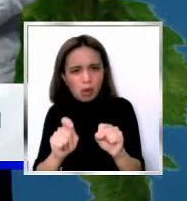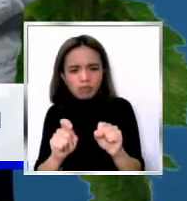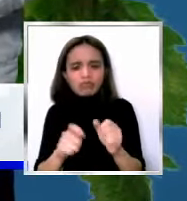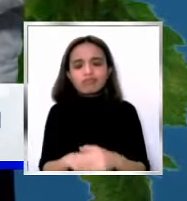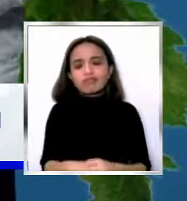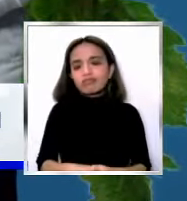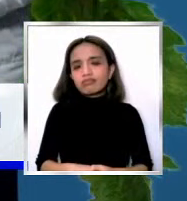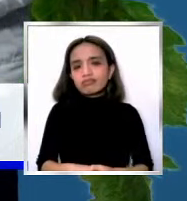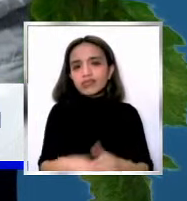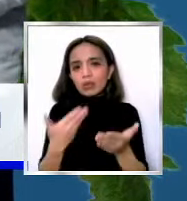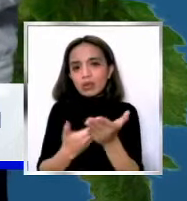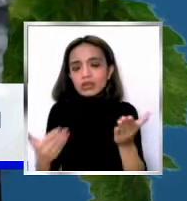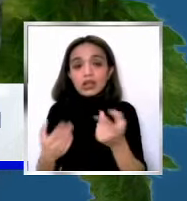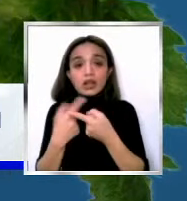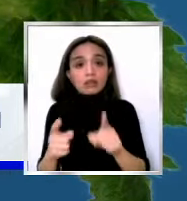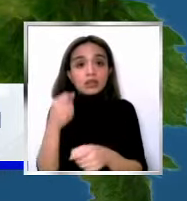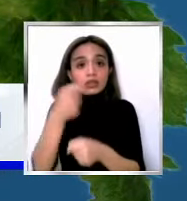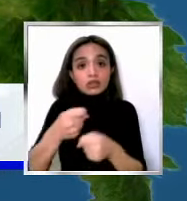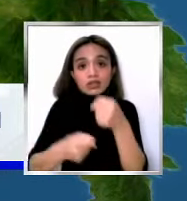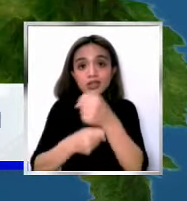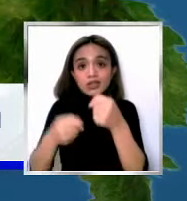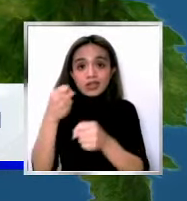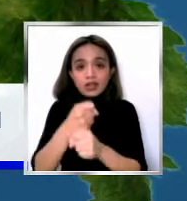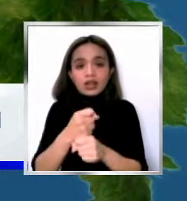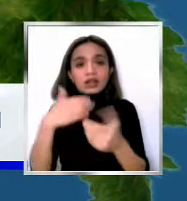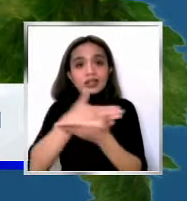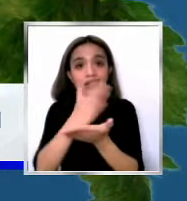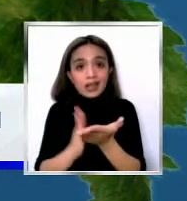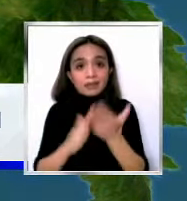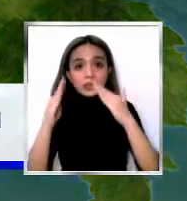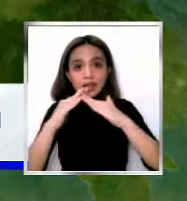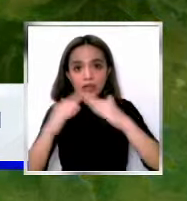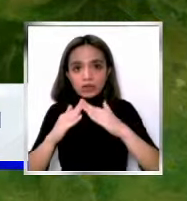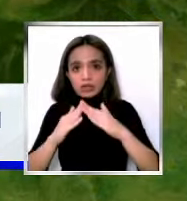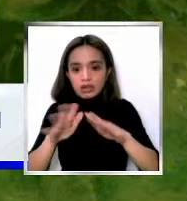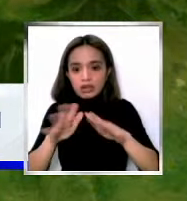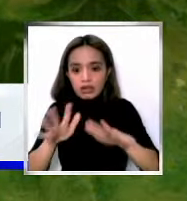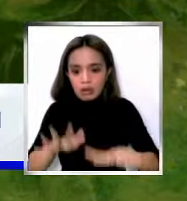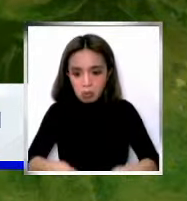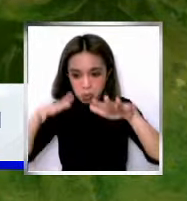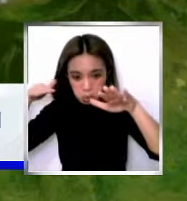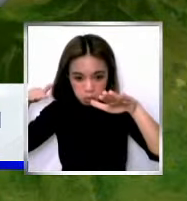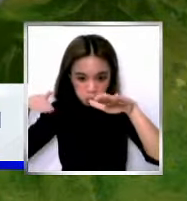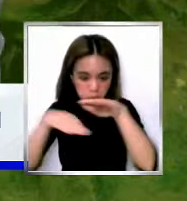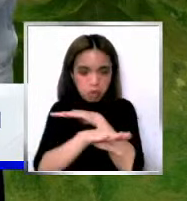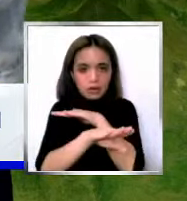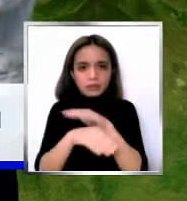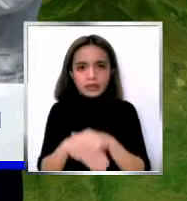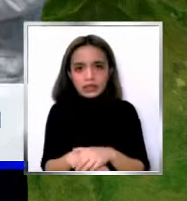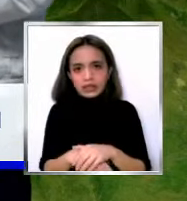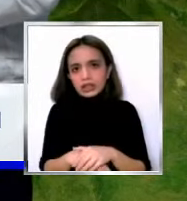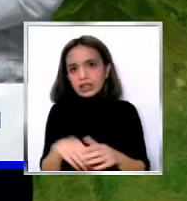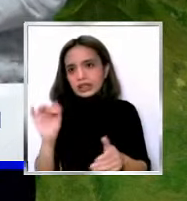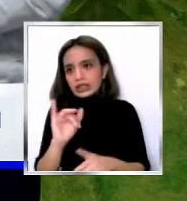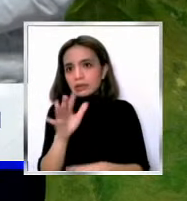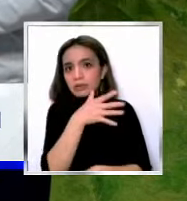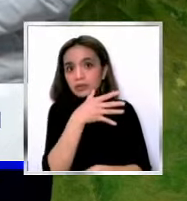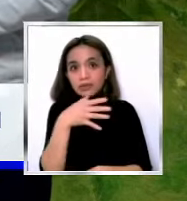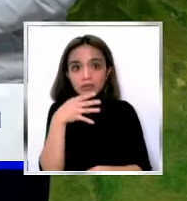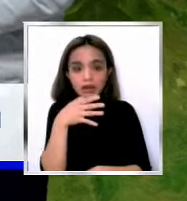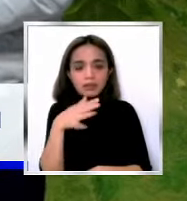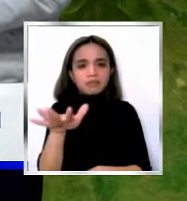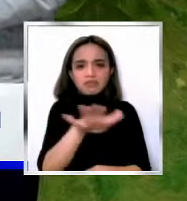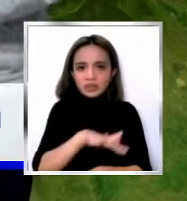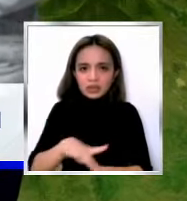Pikit, Cotabato. Pinasok ng tubig ang ilang bahay. Nagmistula namang ilog ang mga palayan dyan sa may Lapuyan,